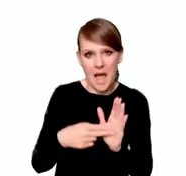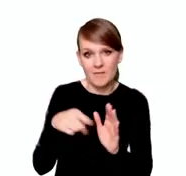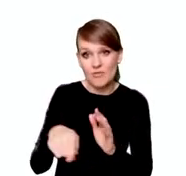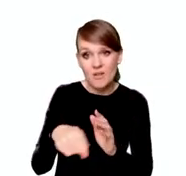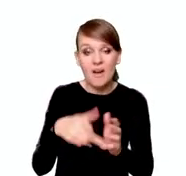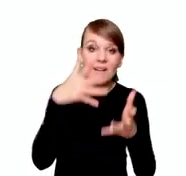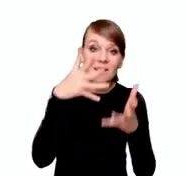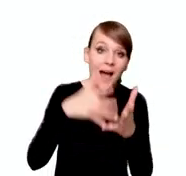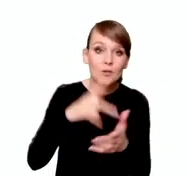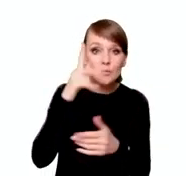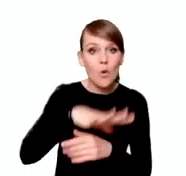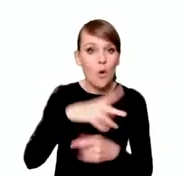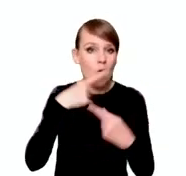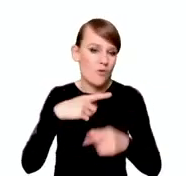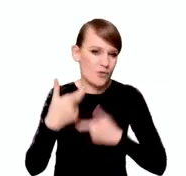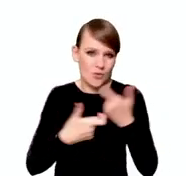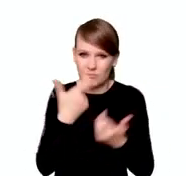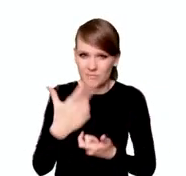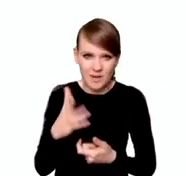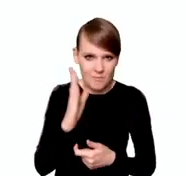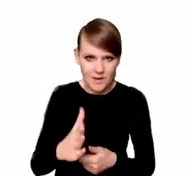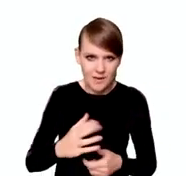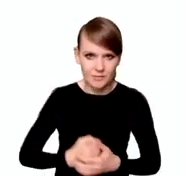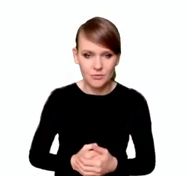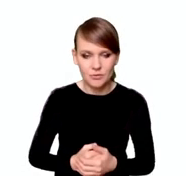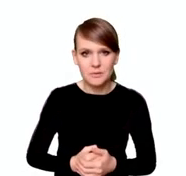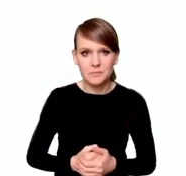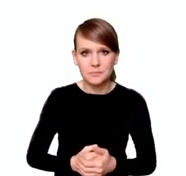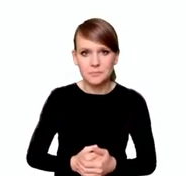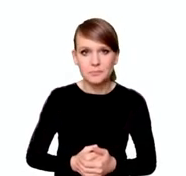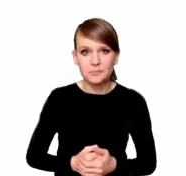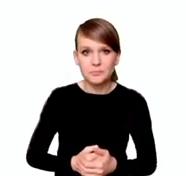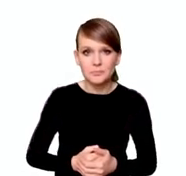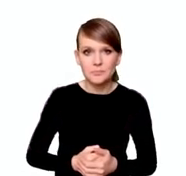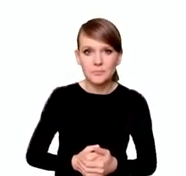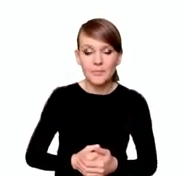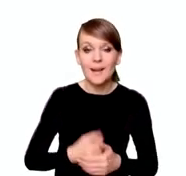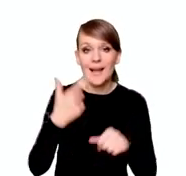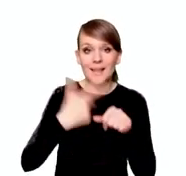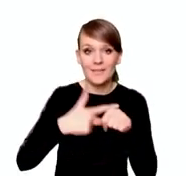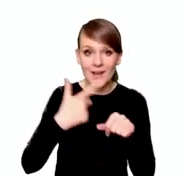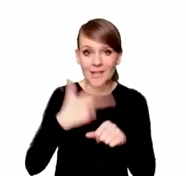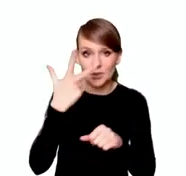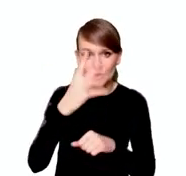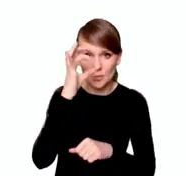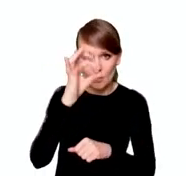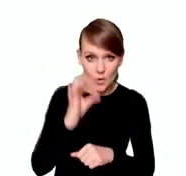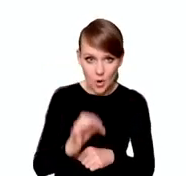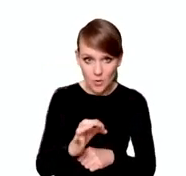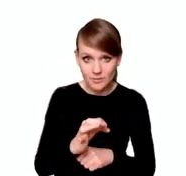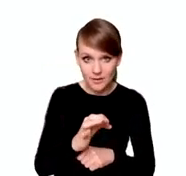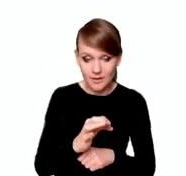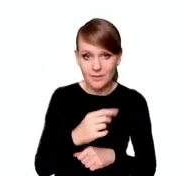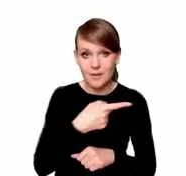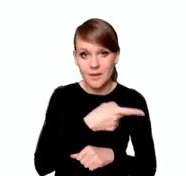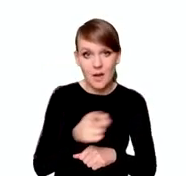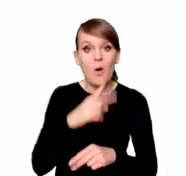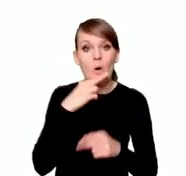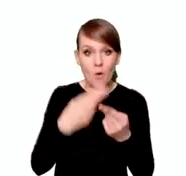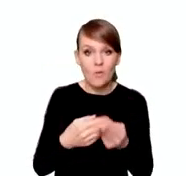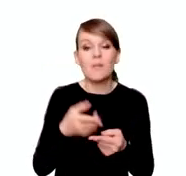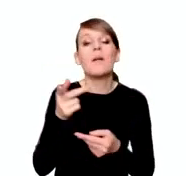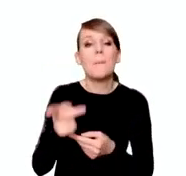społecznie odpowiedzialnych. Natomiast wśród tych 23% osób, które odpowiedziały